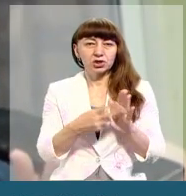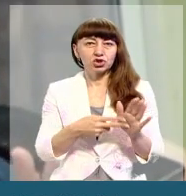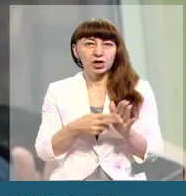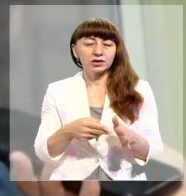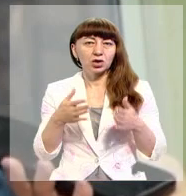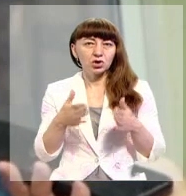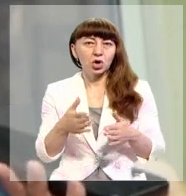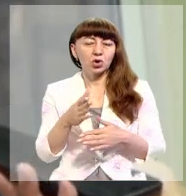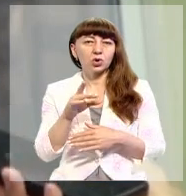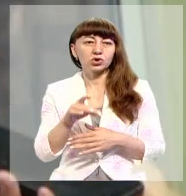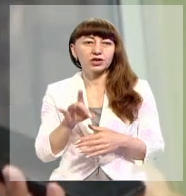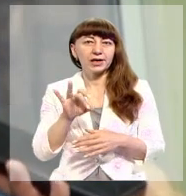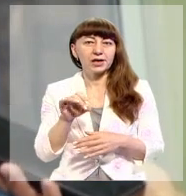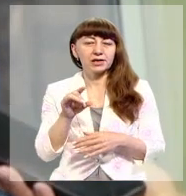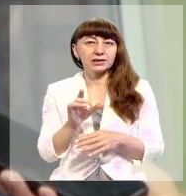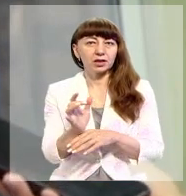сай.